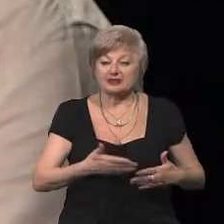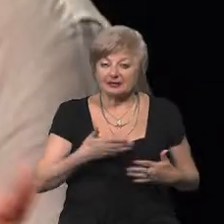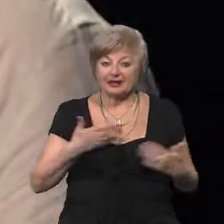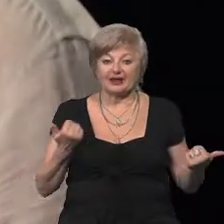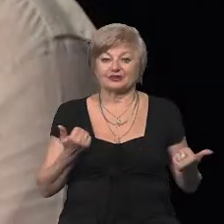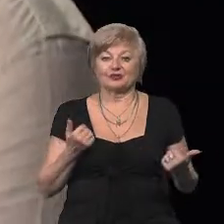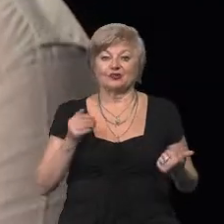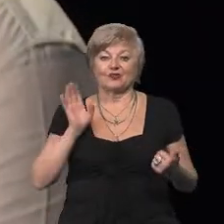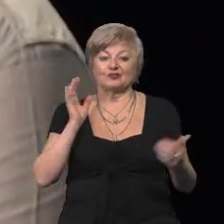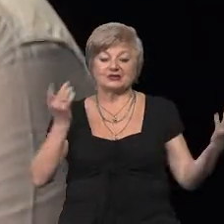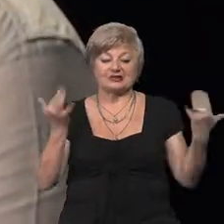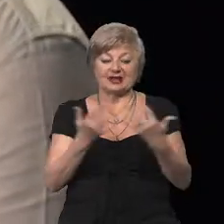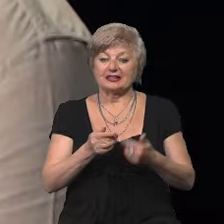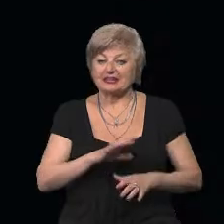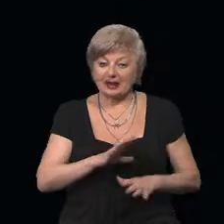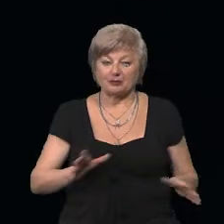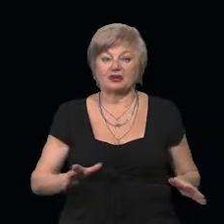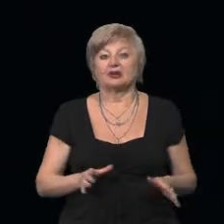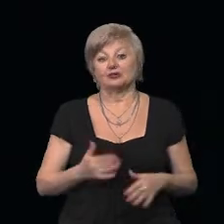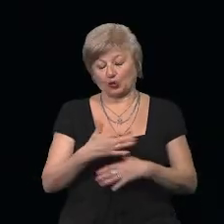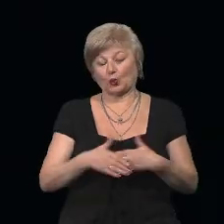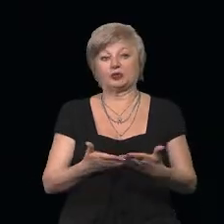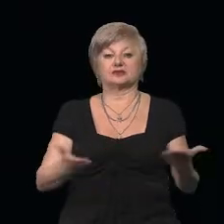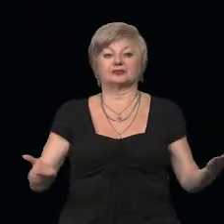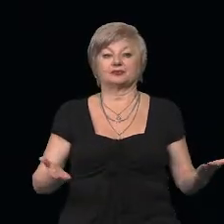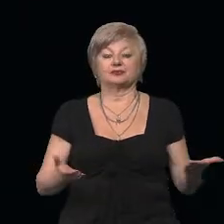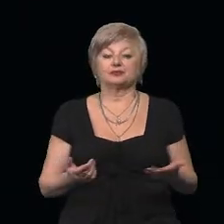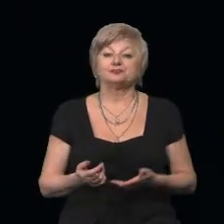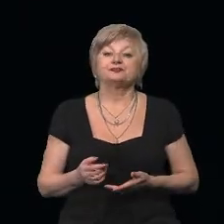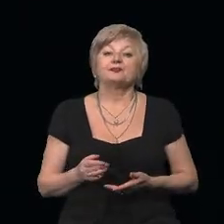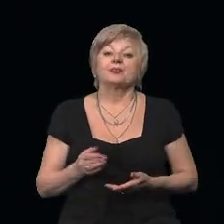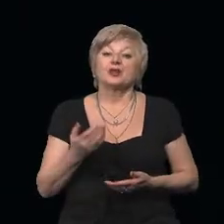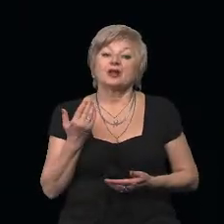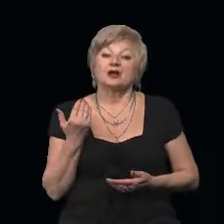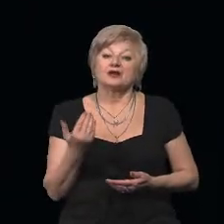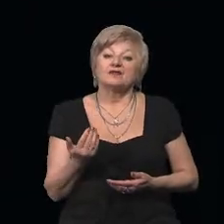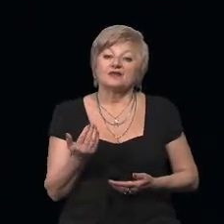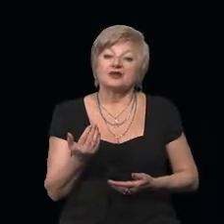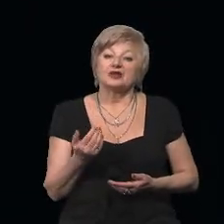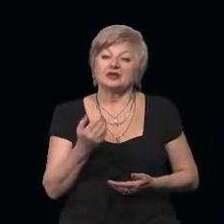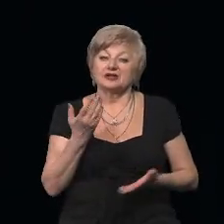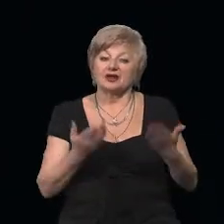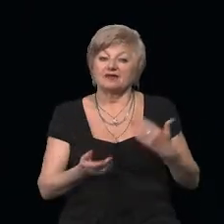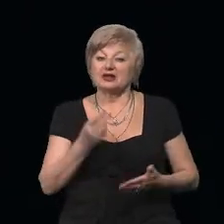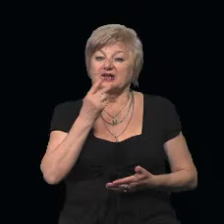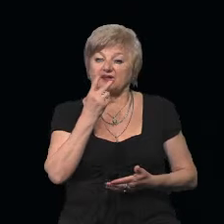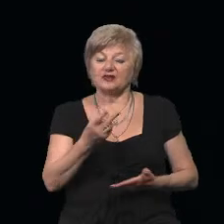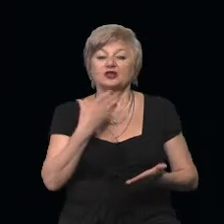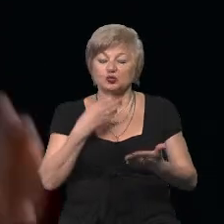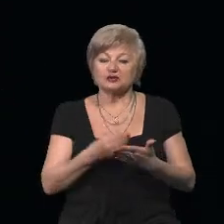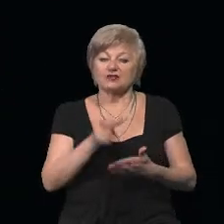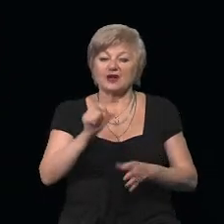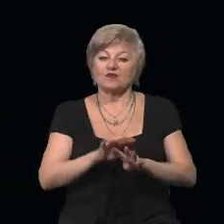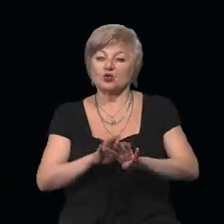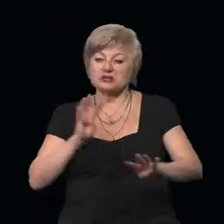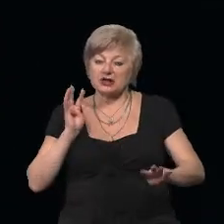небо и актерська гра. Слухай, кожен менеджер театральний, от він бачить свого глядача, там